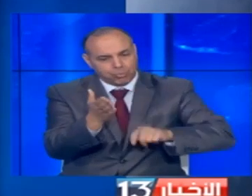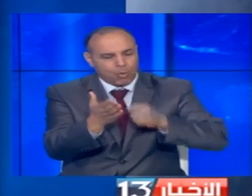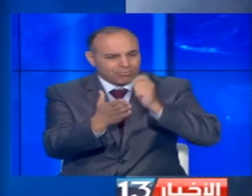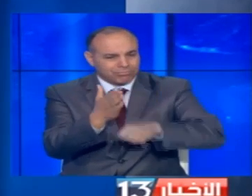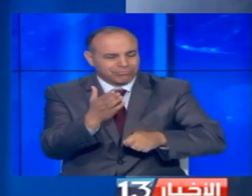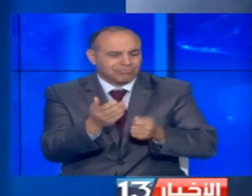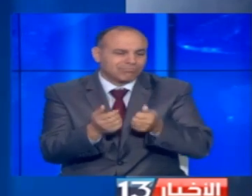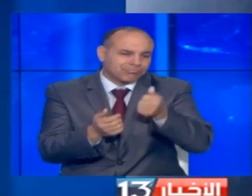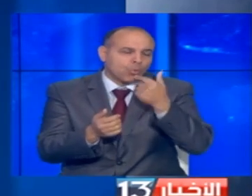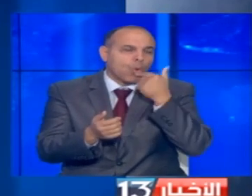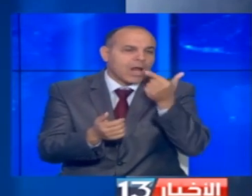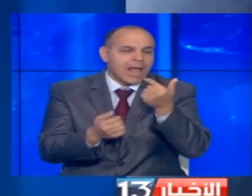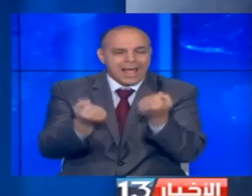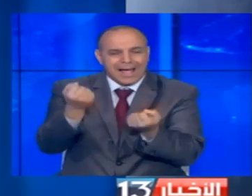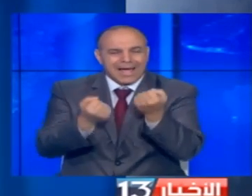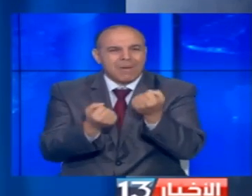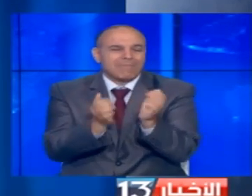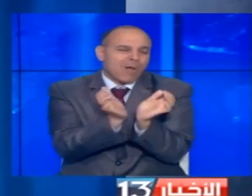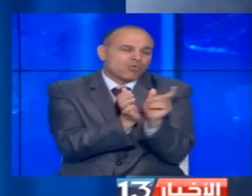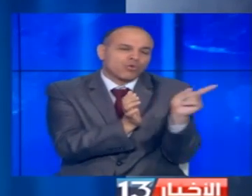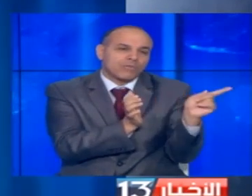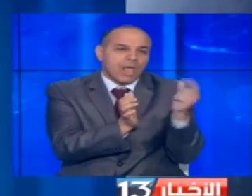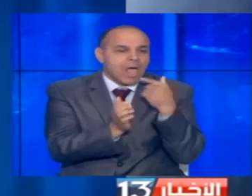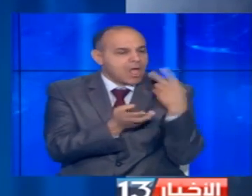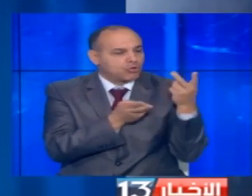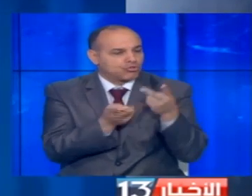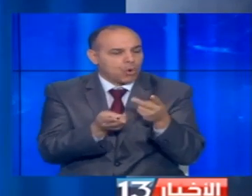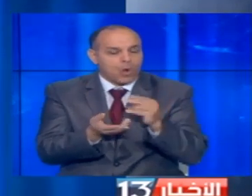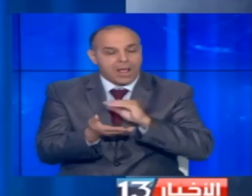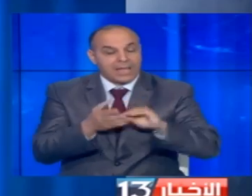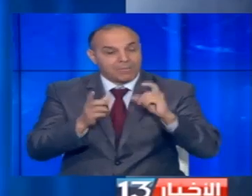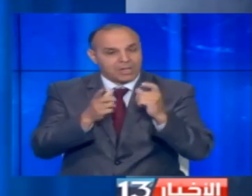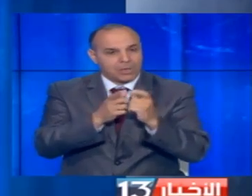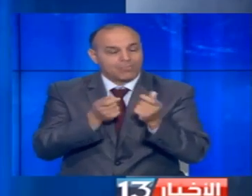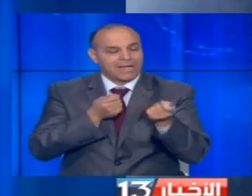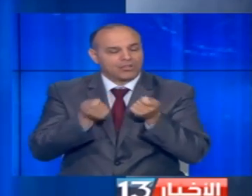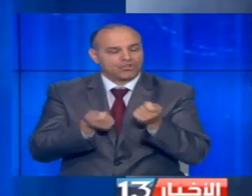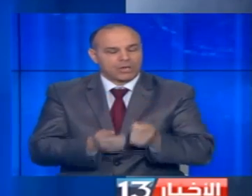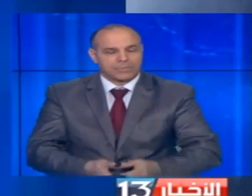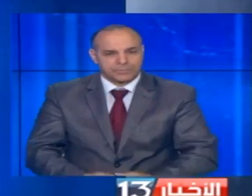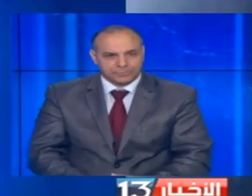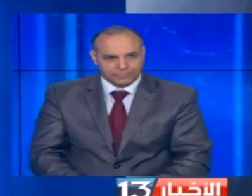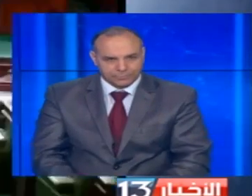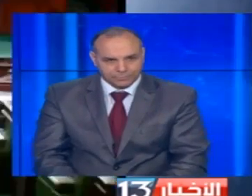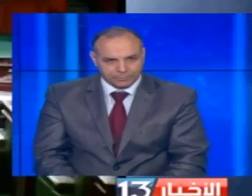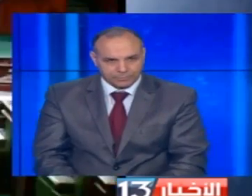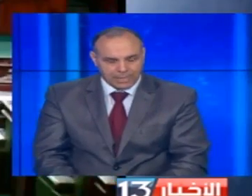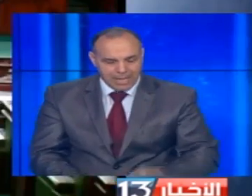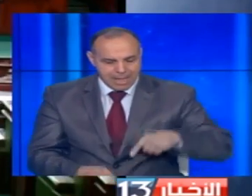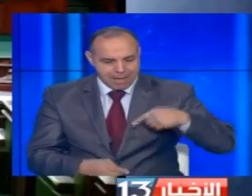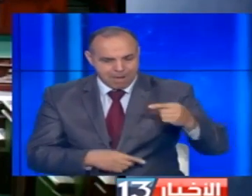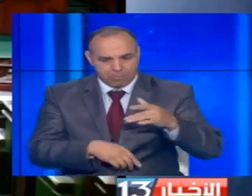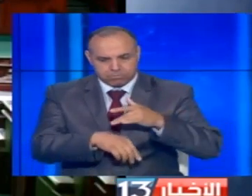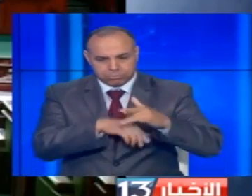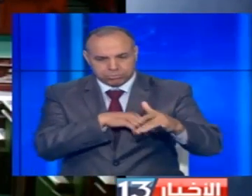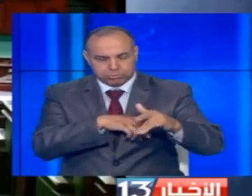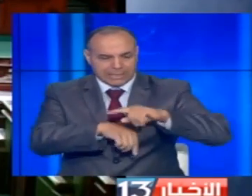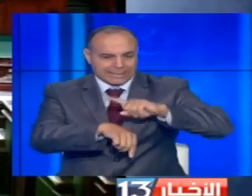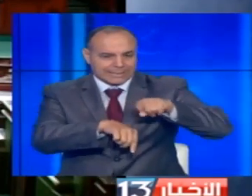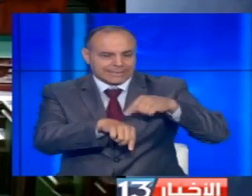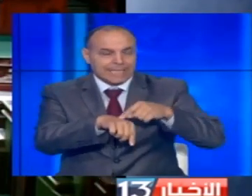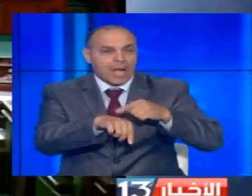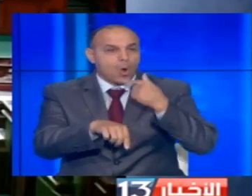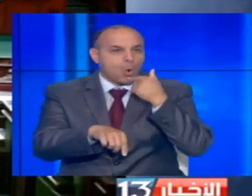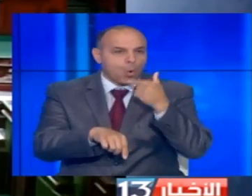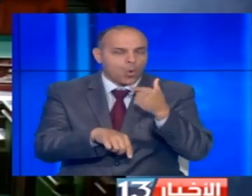تفاضلي خاص بالسيارات الشعبيه بحضور كاتب الدوله للتجاره بعد تاخير بنحو ساعه